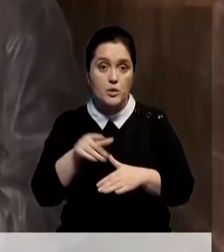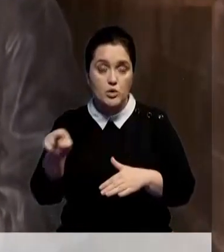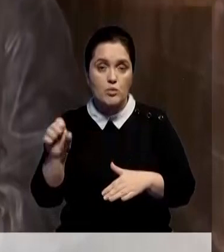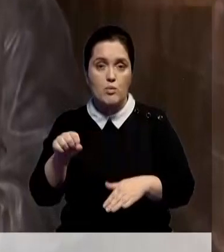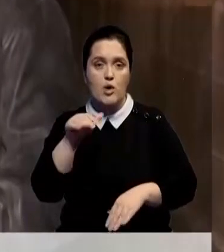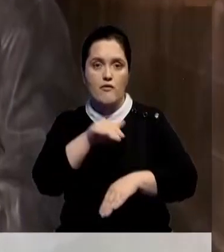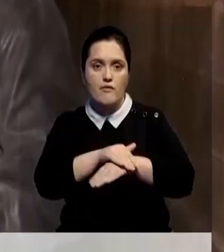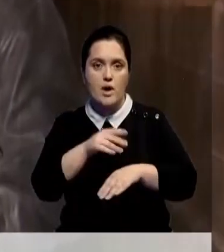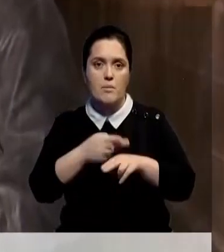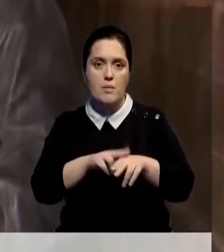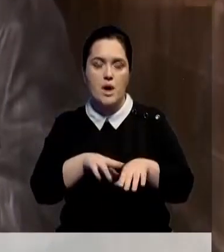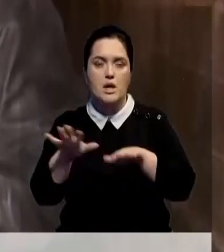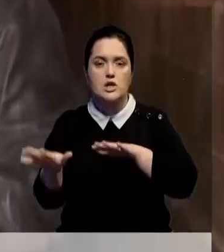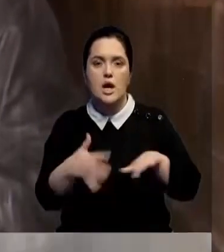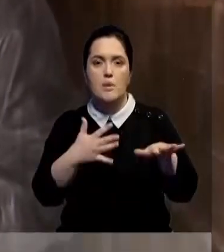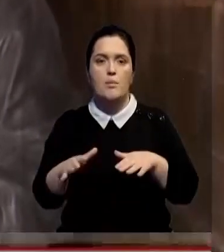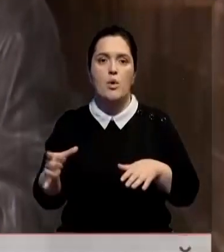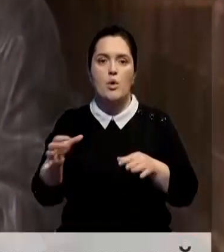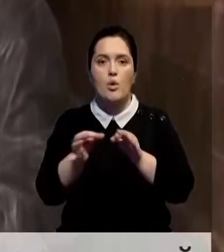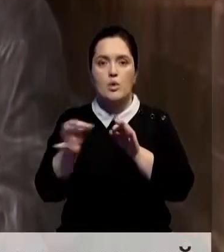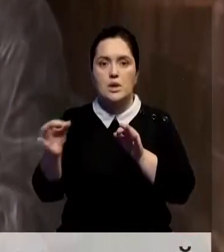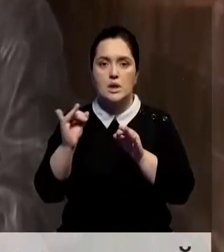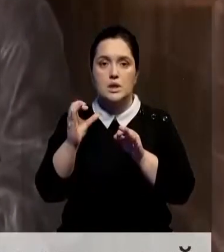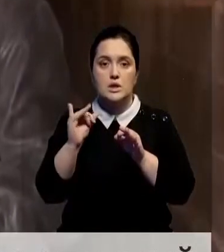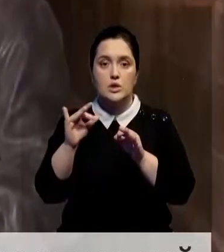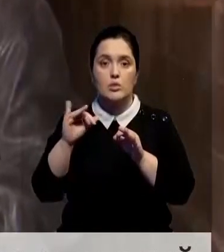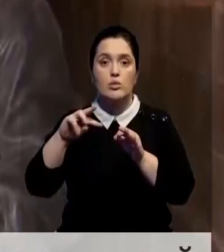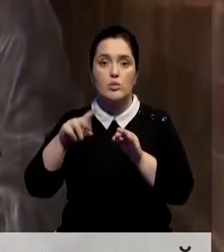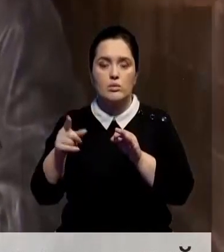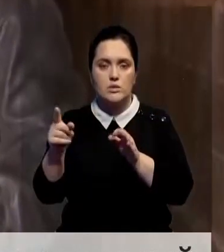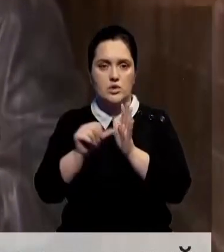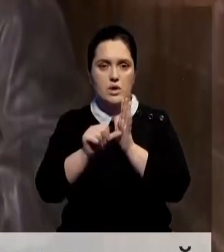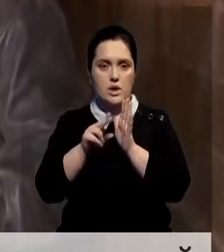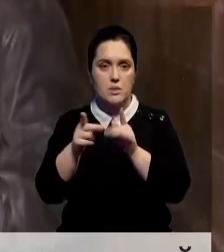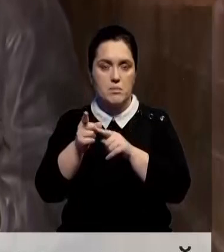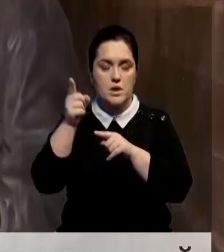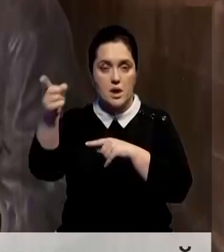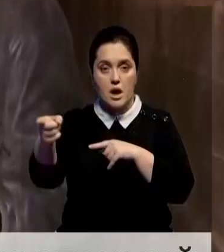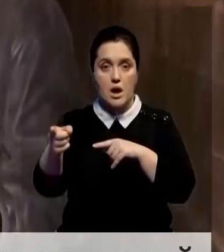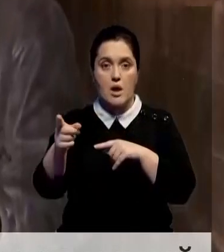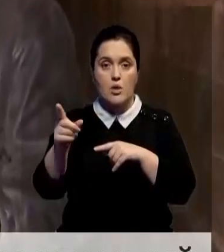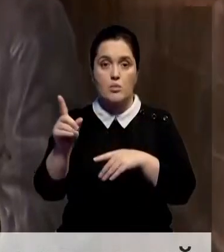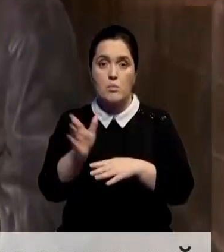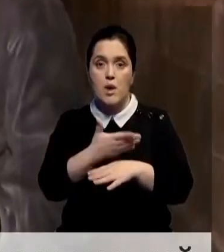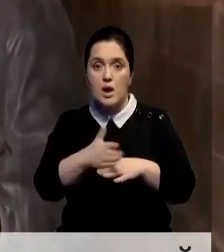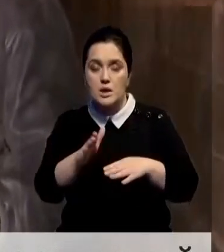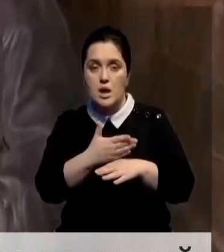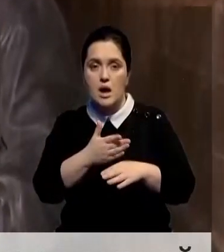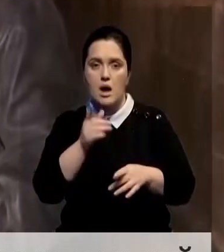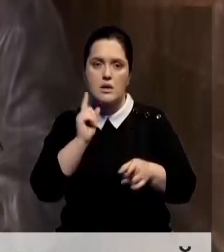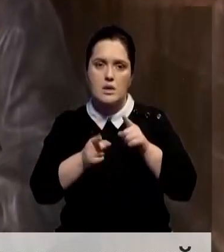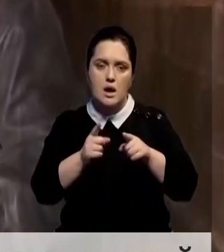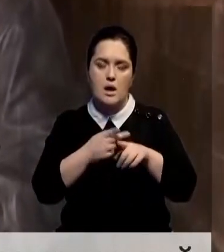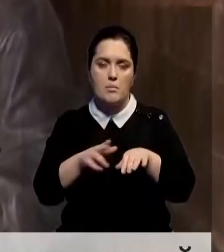зафиксировать, как штормит озеро Иссык-Куль, которое находится отсюда в 60-ках километров. Проблема в том, чтобы отделить фоновые шумы от реальных